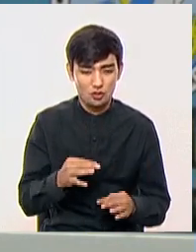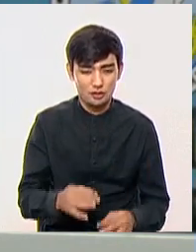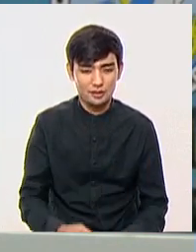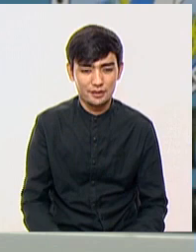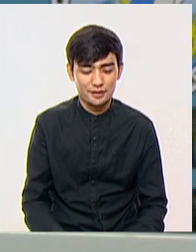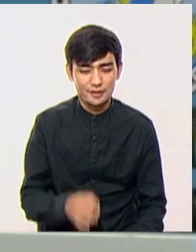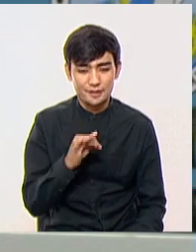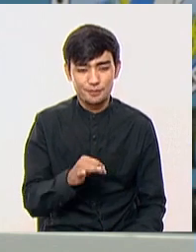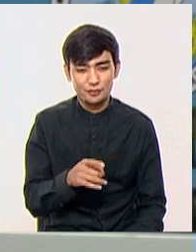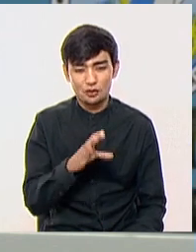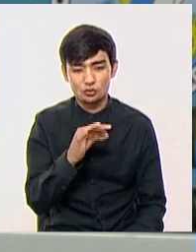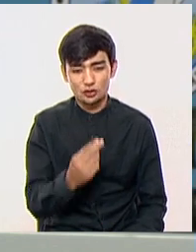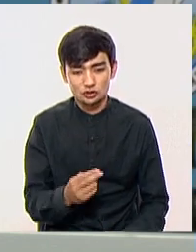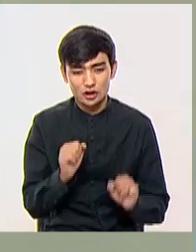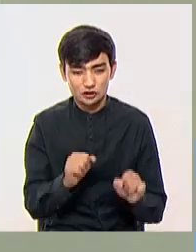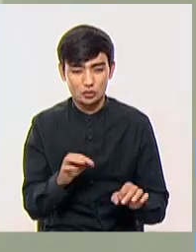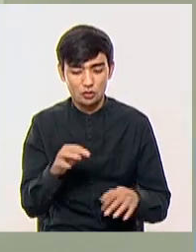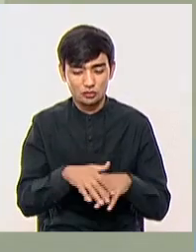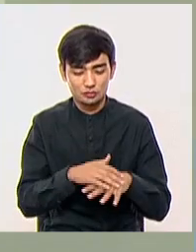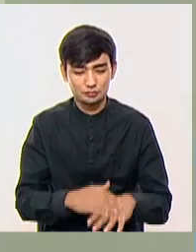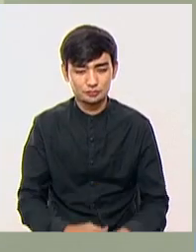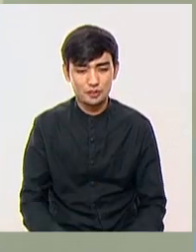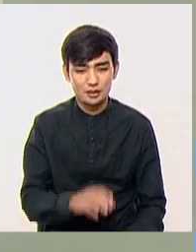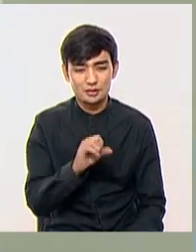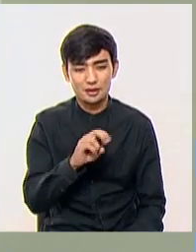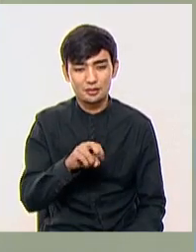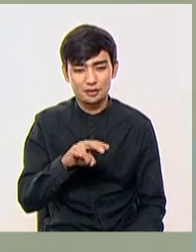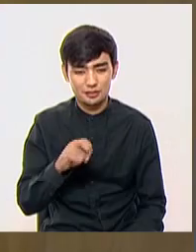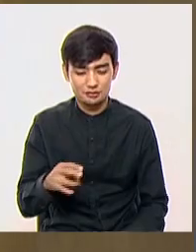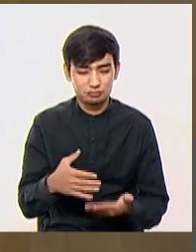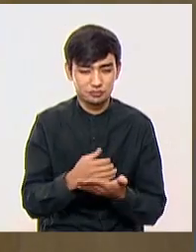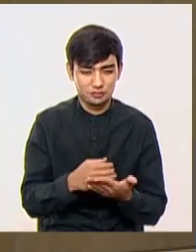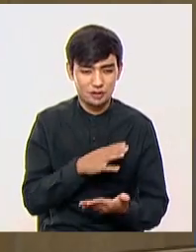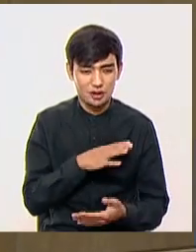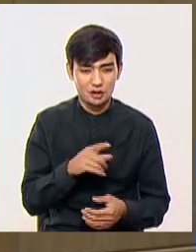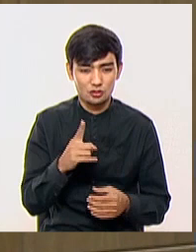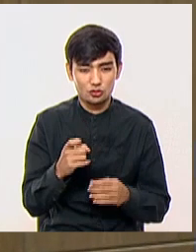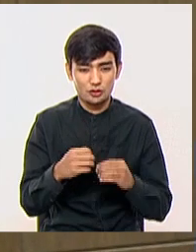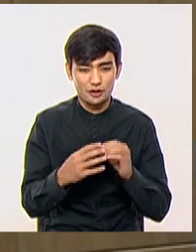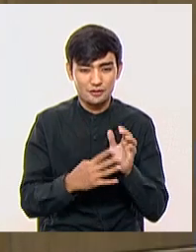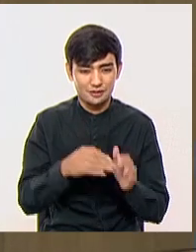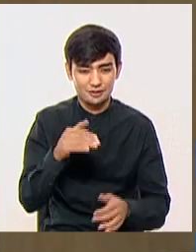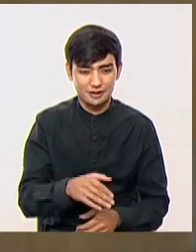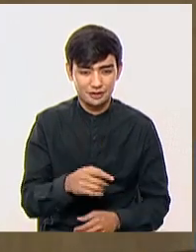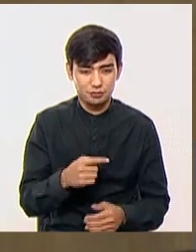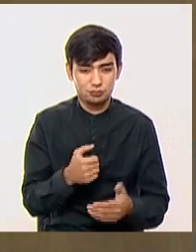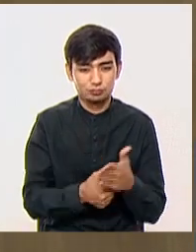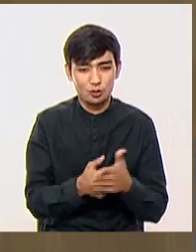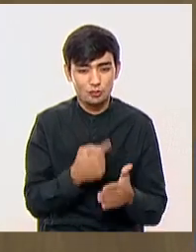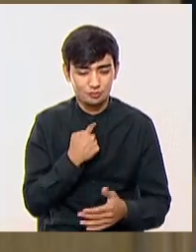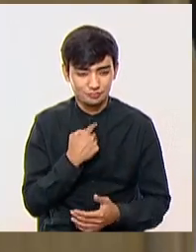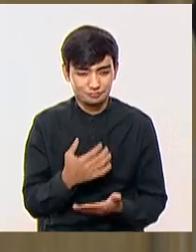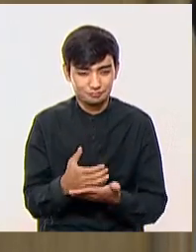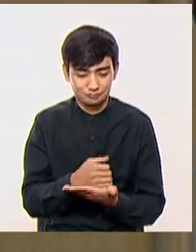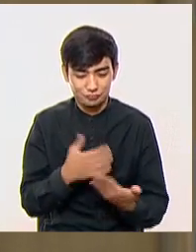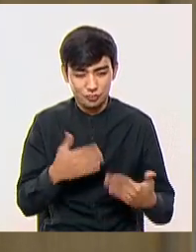справедливость. Это и в сфере социальной защиты населения. Салтанат Турсынбековой удалось собрать больше 119 тысяч подписей. Достоверными признали